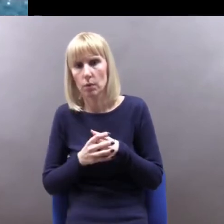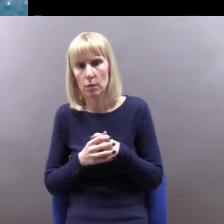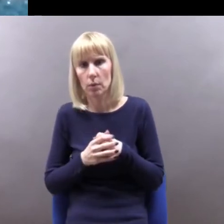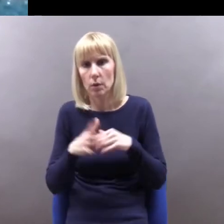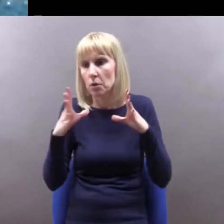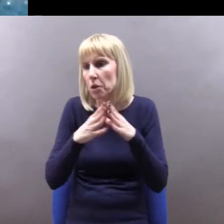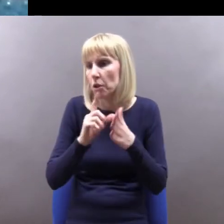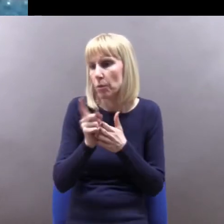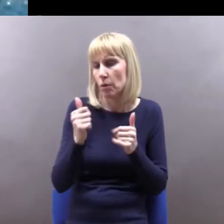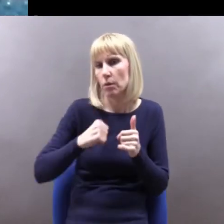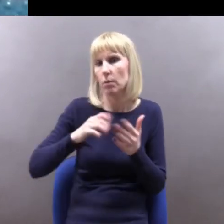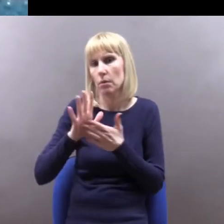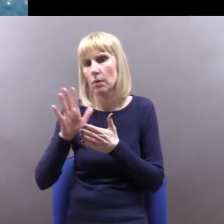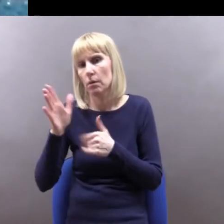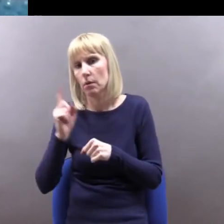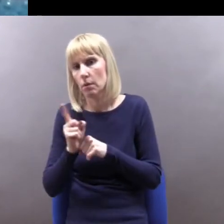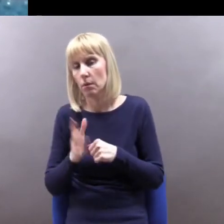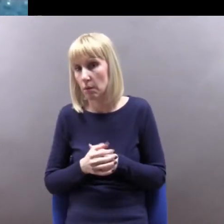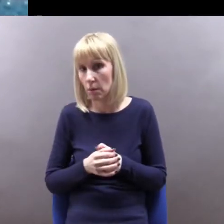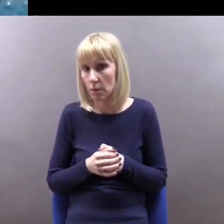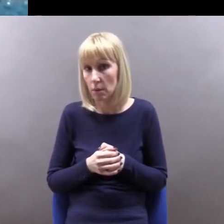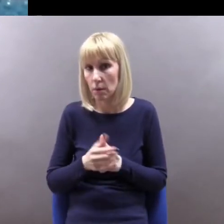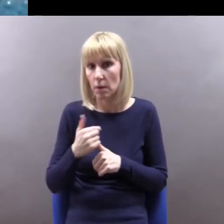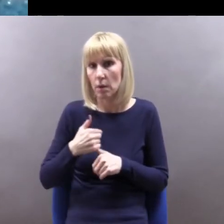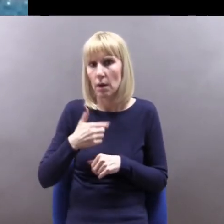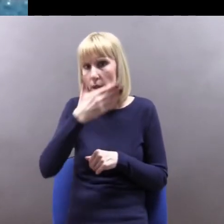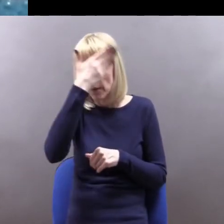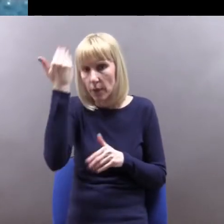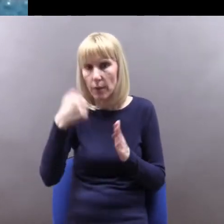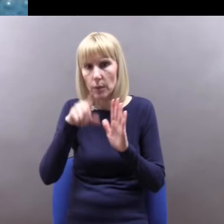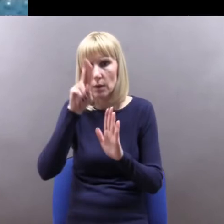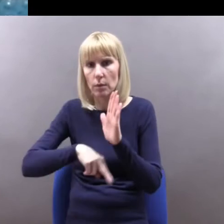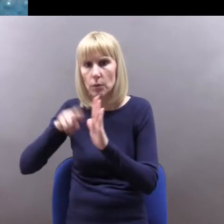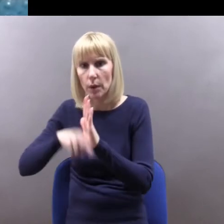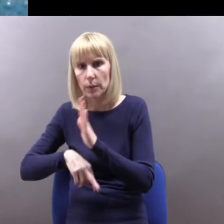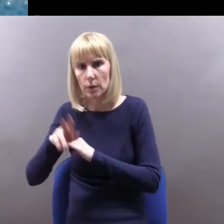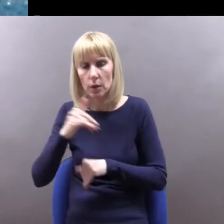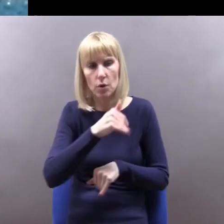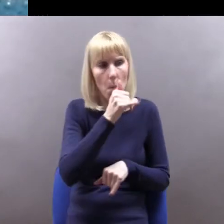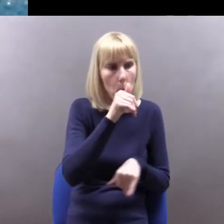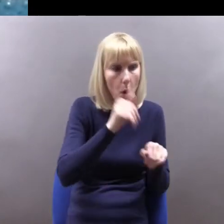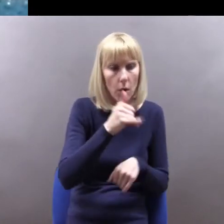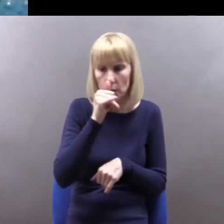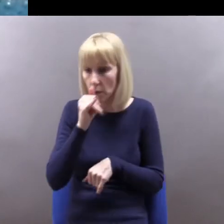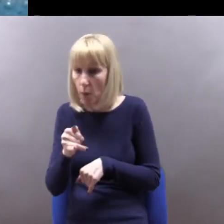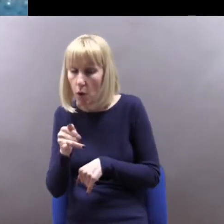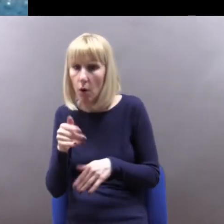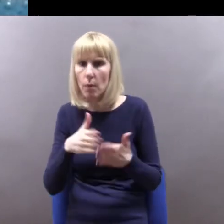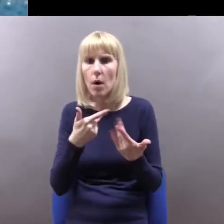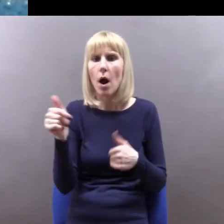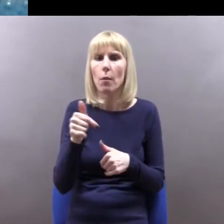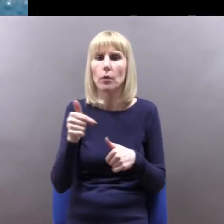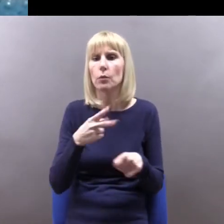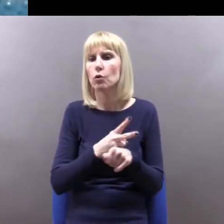byśmy czekali 10 minut, 15 i tak dalej. Ja nie wiem, jakie są przepisy, czy mogą, czy nie mogą, ale ja uważam, że to powinno